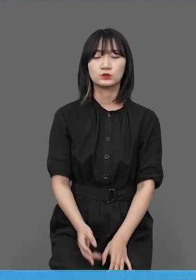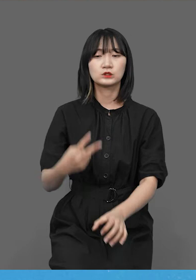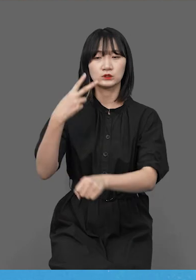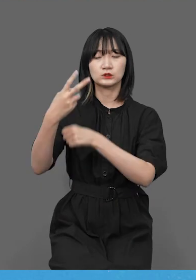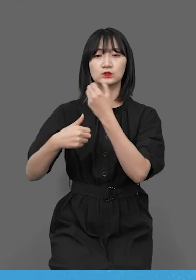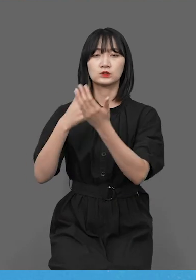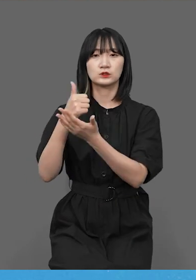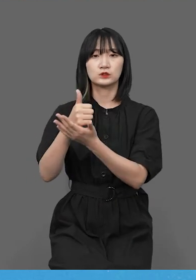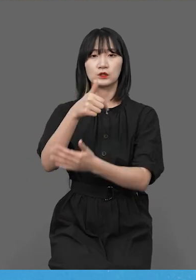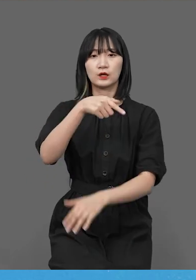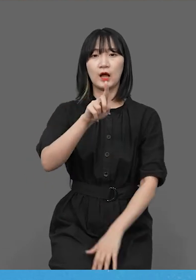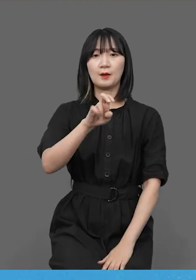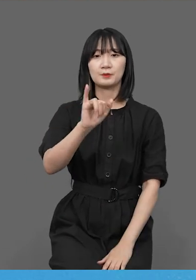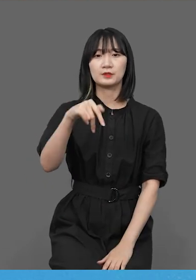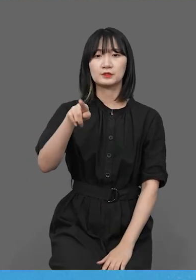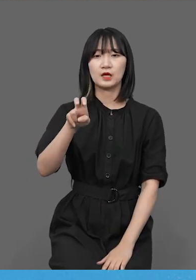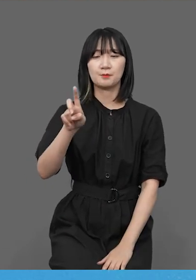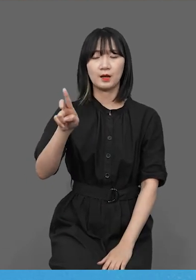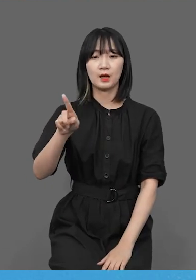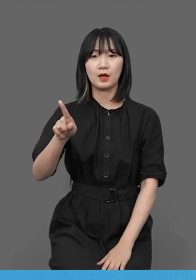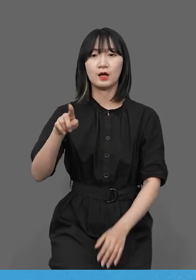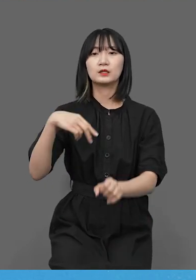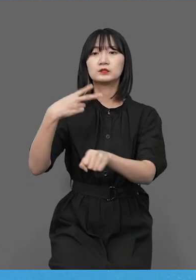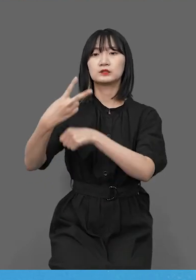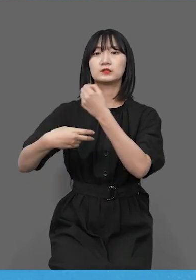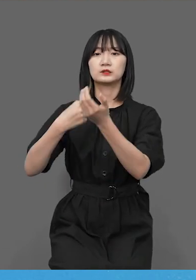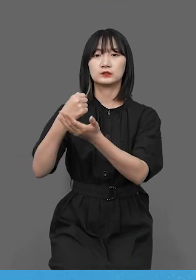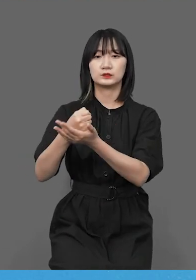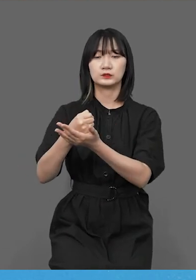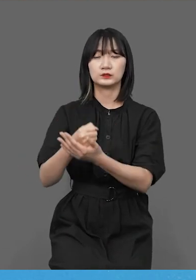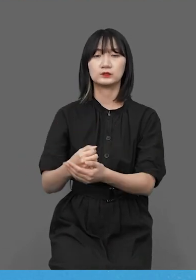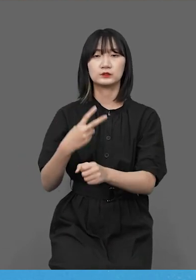일본 사람들한테는 가미사마가 신이거든요.